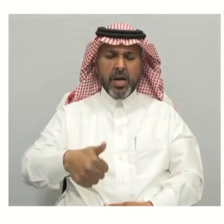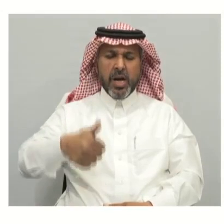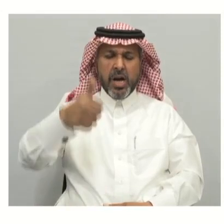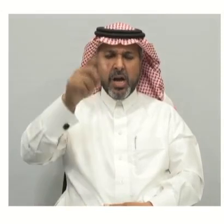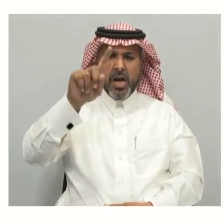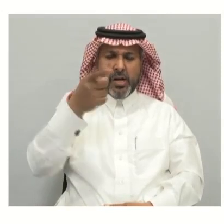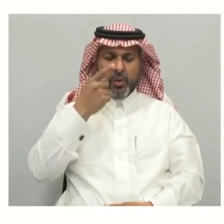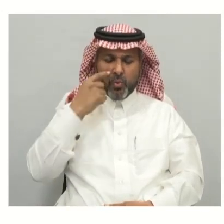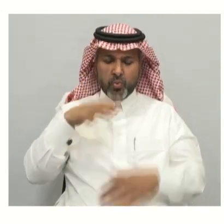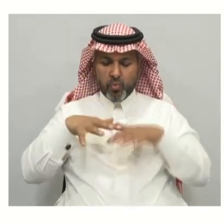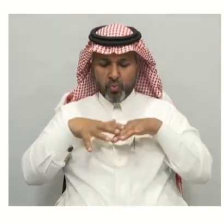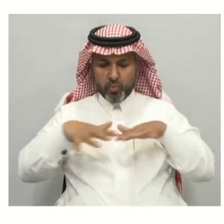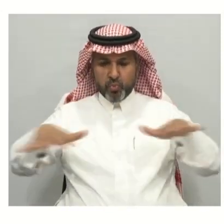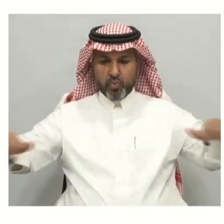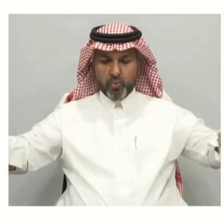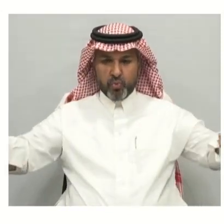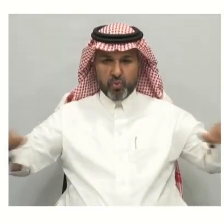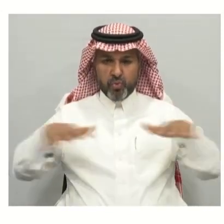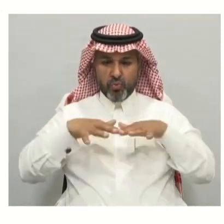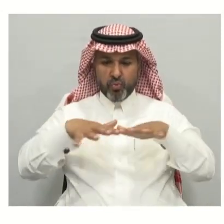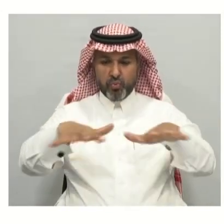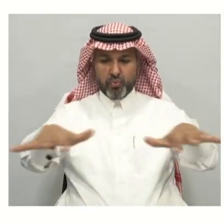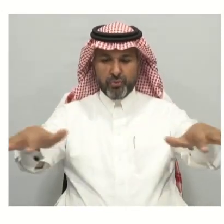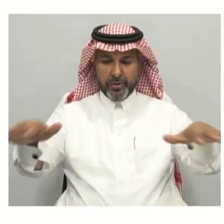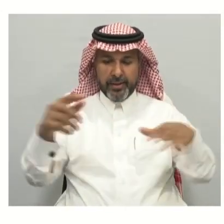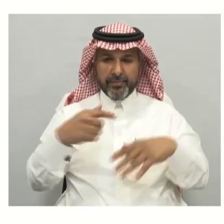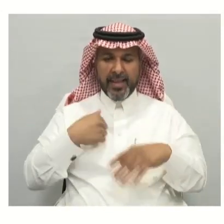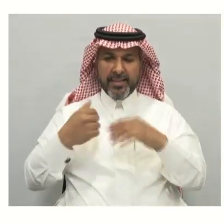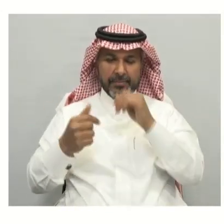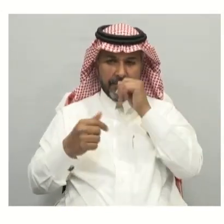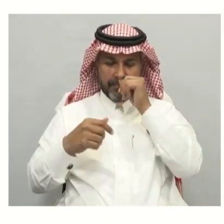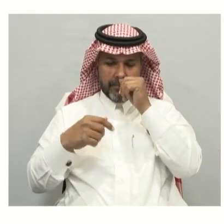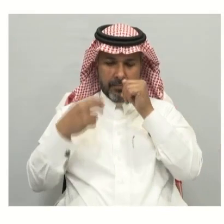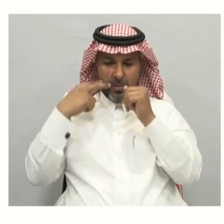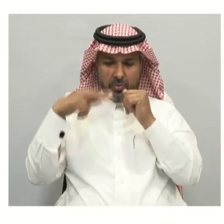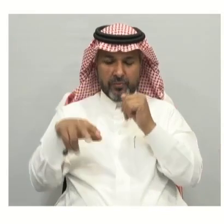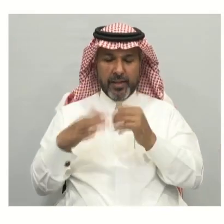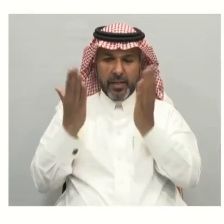في اجراء تنبؤات لانه يبين اتجاهات البيانات